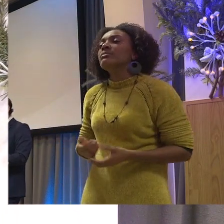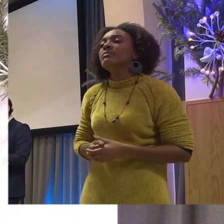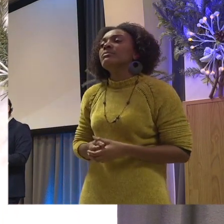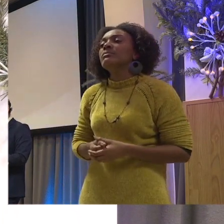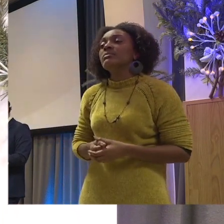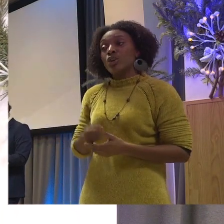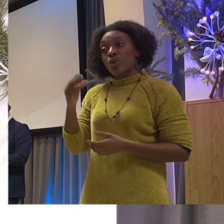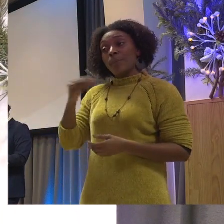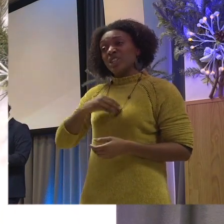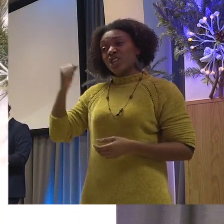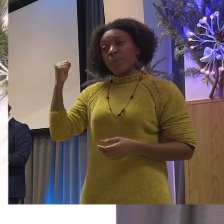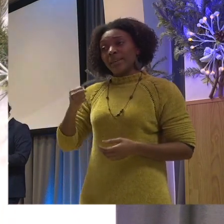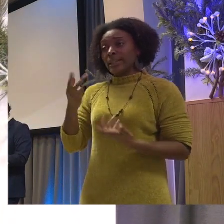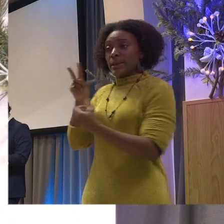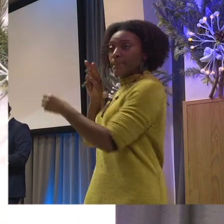C'est le blasphème.